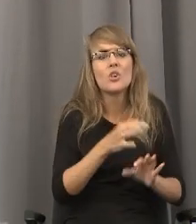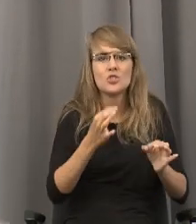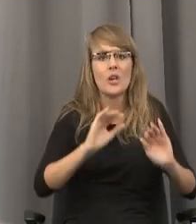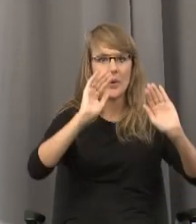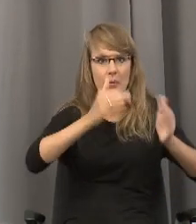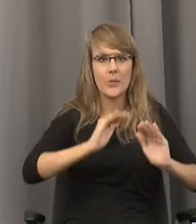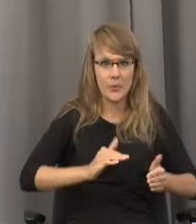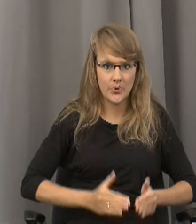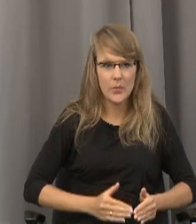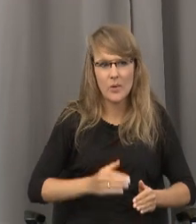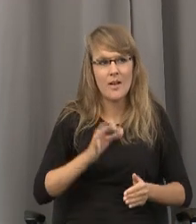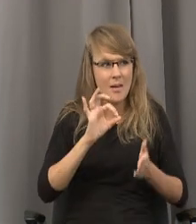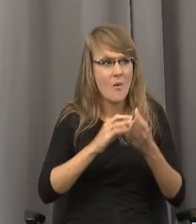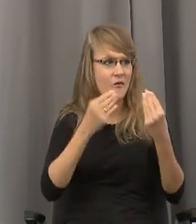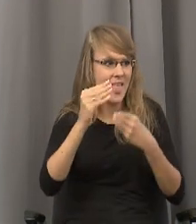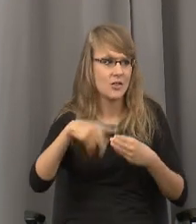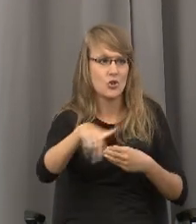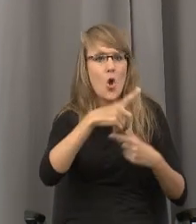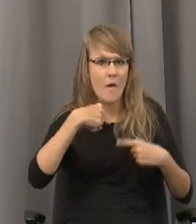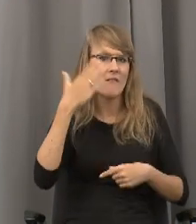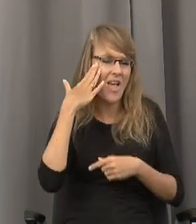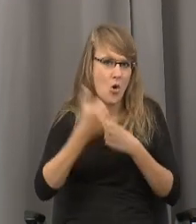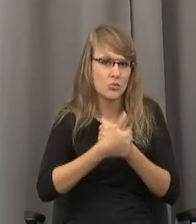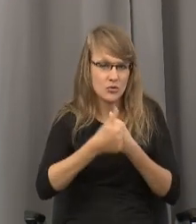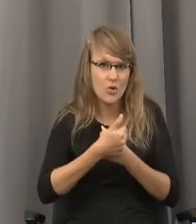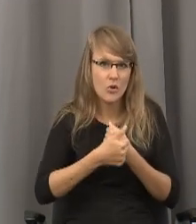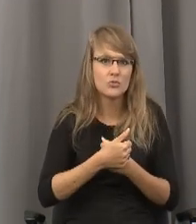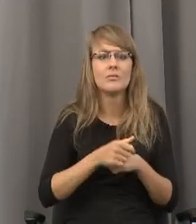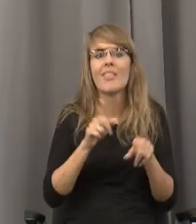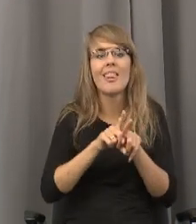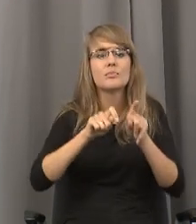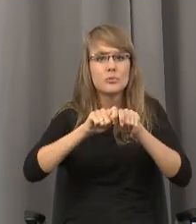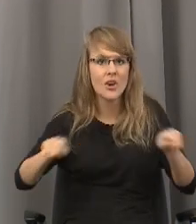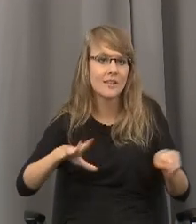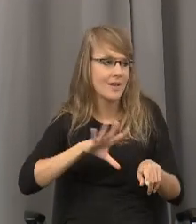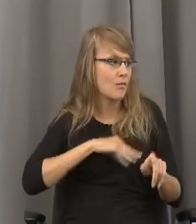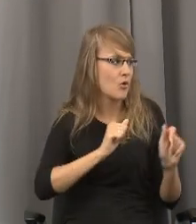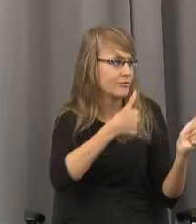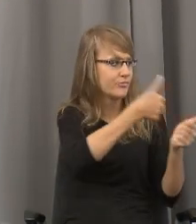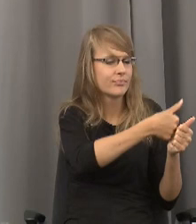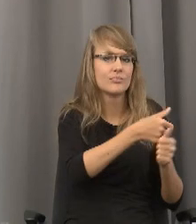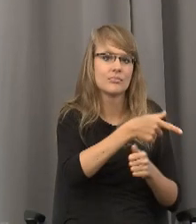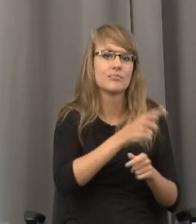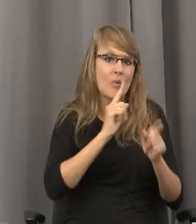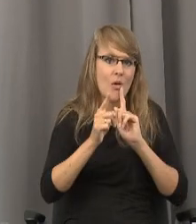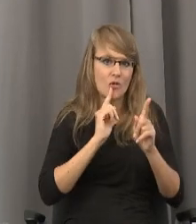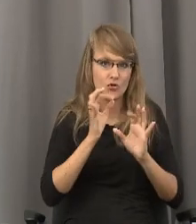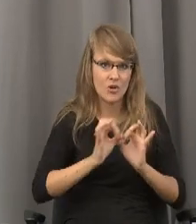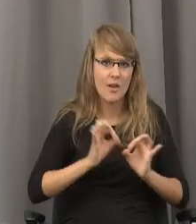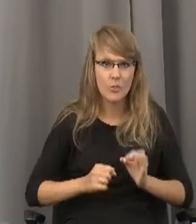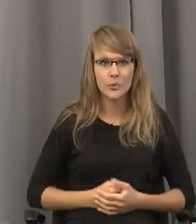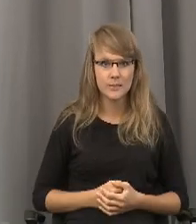zdecydowana większość spośród Państwa oczywiście wie, o czym mówię. Jestem także do dyspozycji w przerwie, żeby oczywiście szczegółowo na temat tych zagadnień